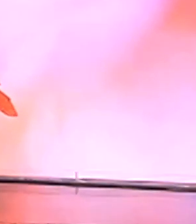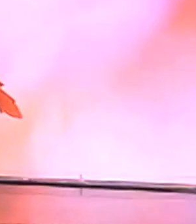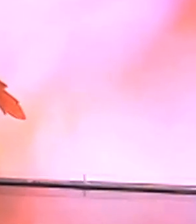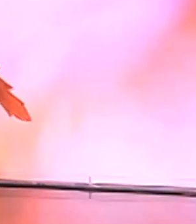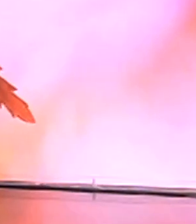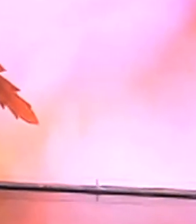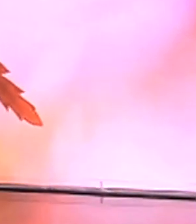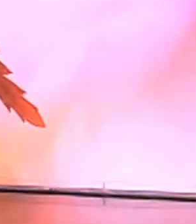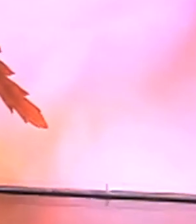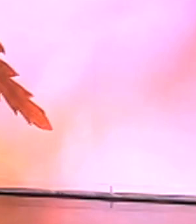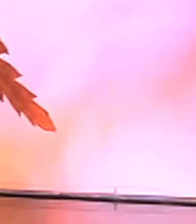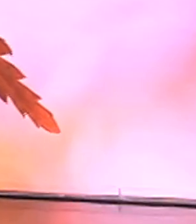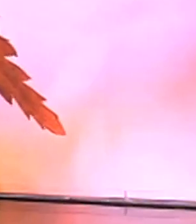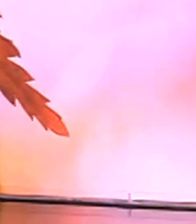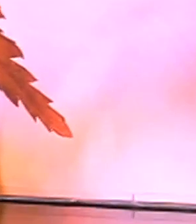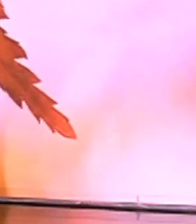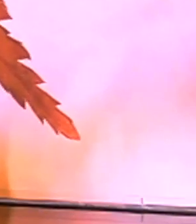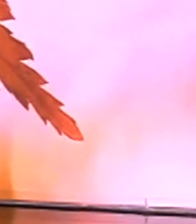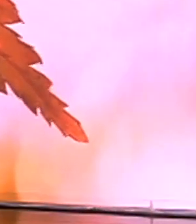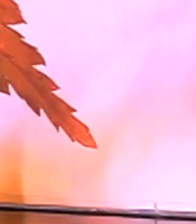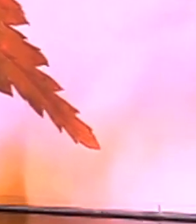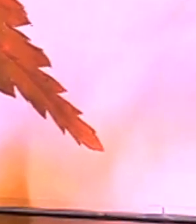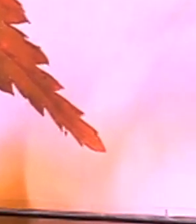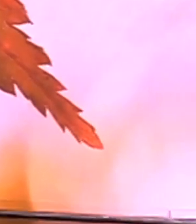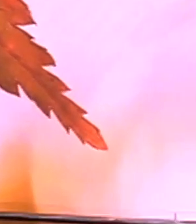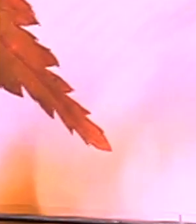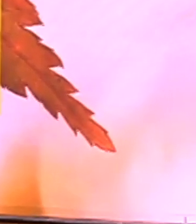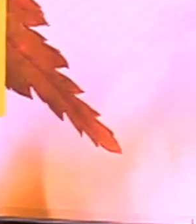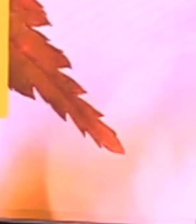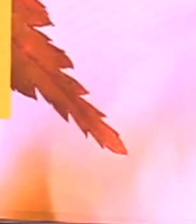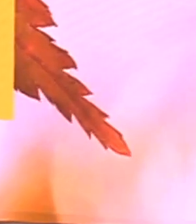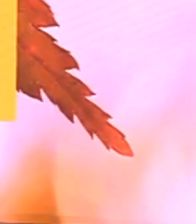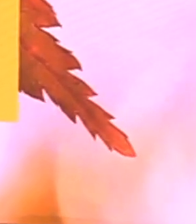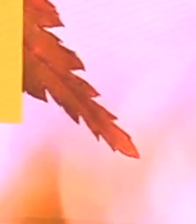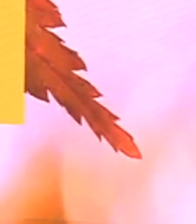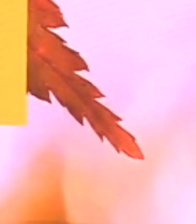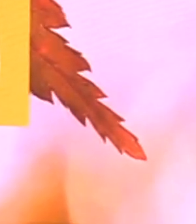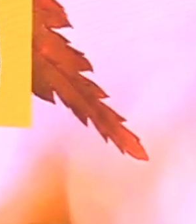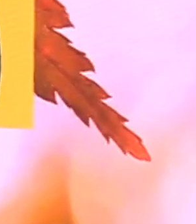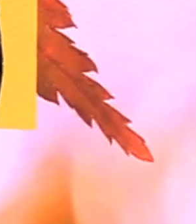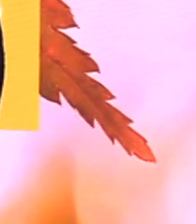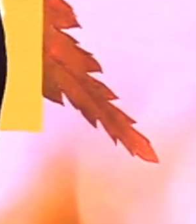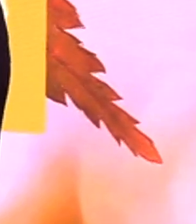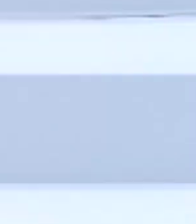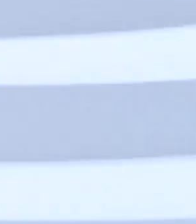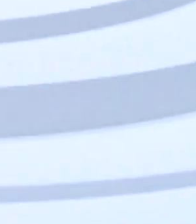суық. Назарларыңызға рахмет, ауа райы құбылса да көңіл күйіңіз бұзылмасын.